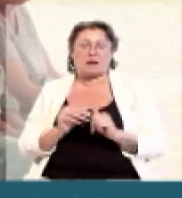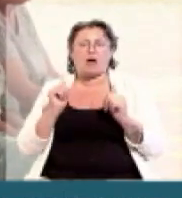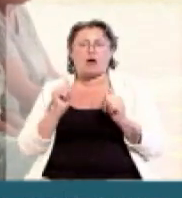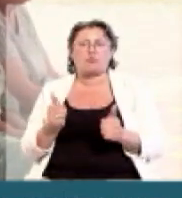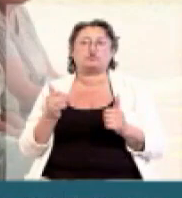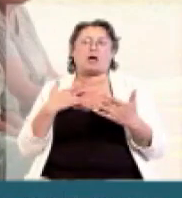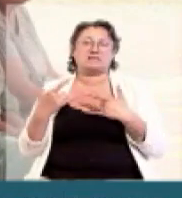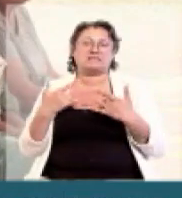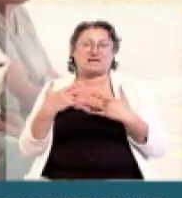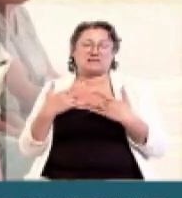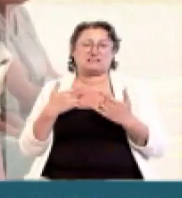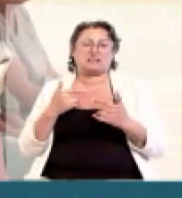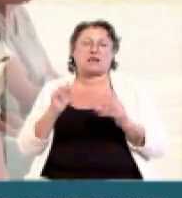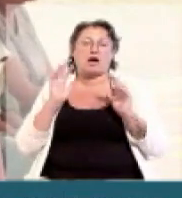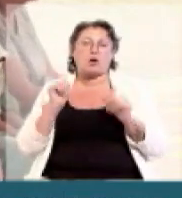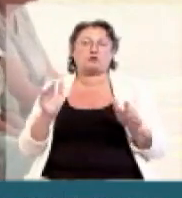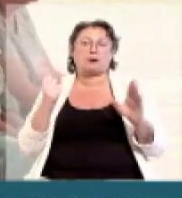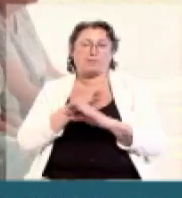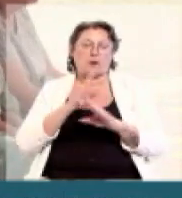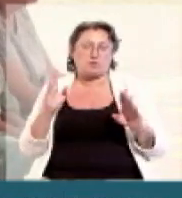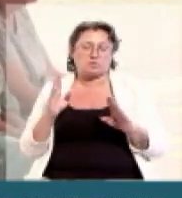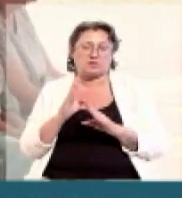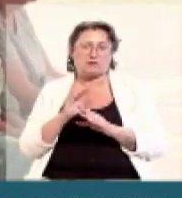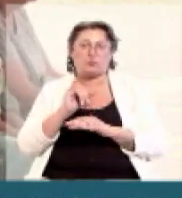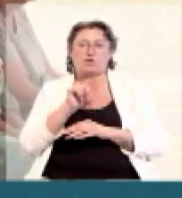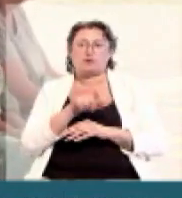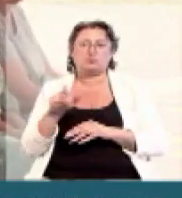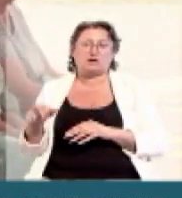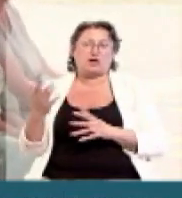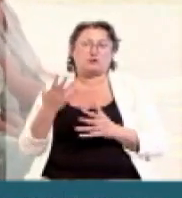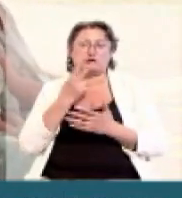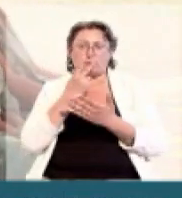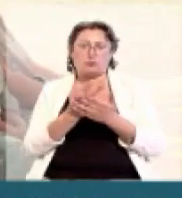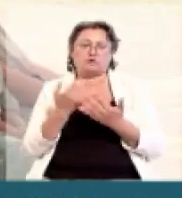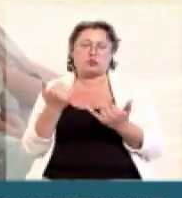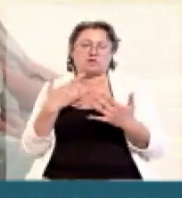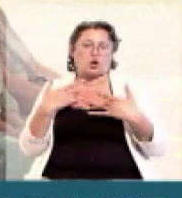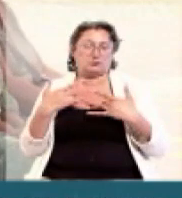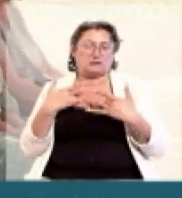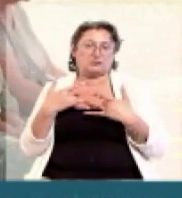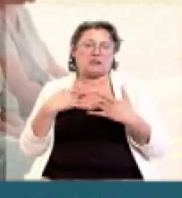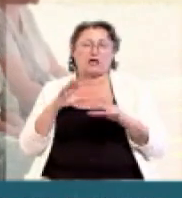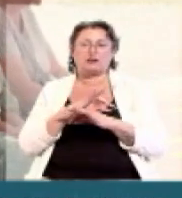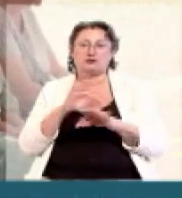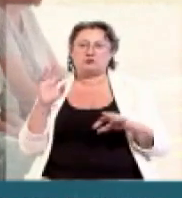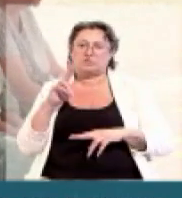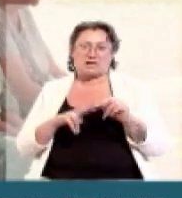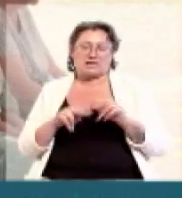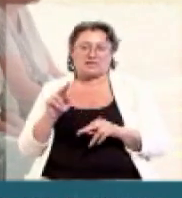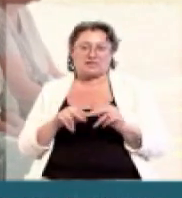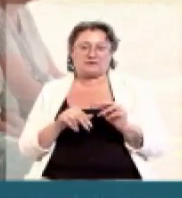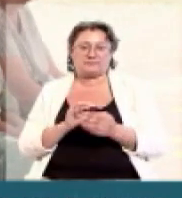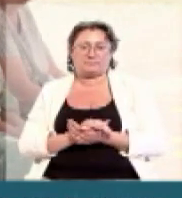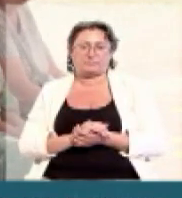Хороший концерт, хорошая погода. У людей, которые смотрят сейчас концерт, отличное